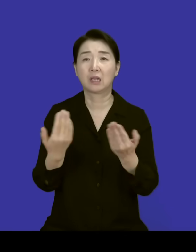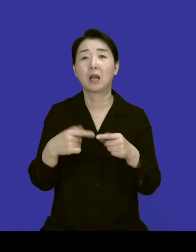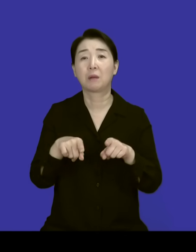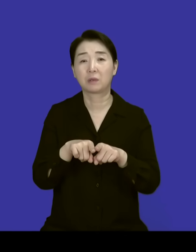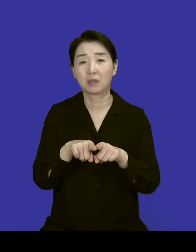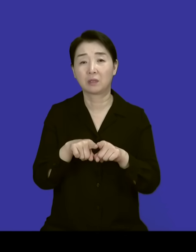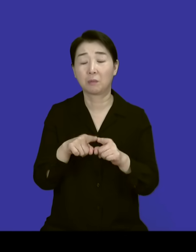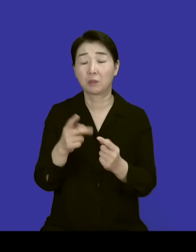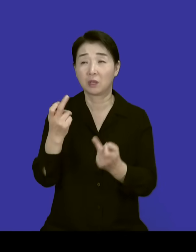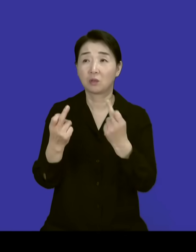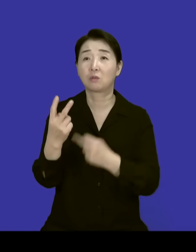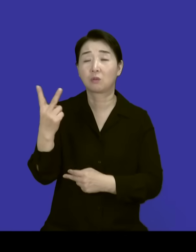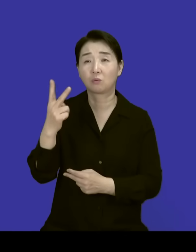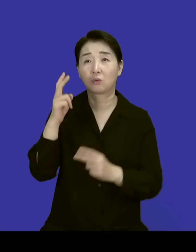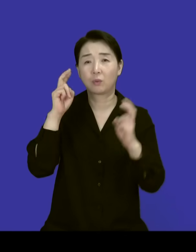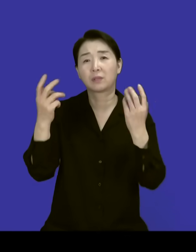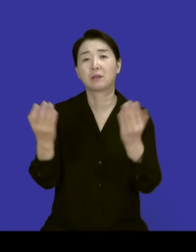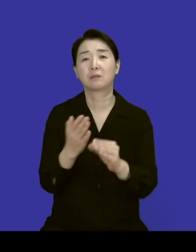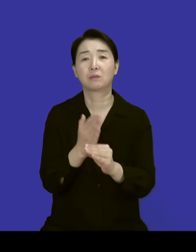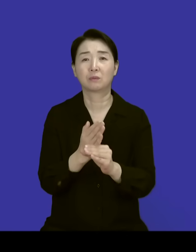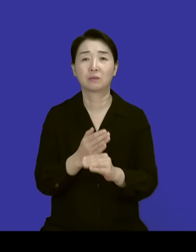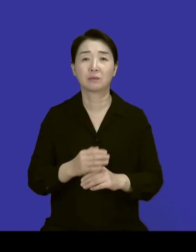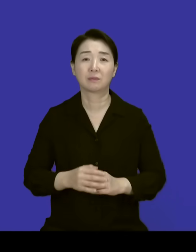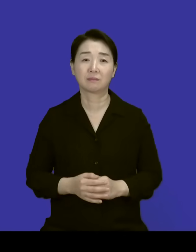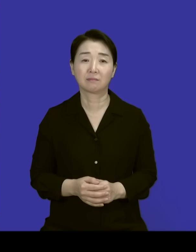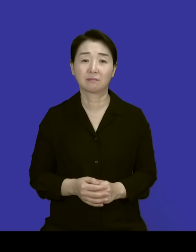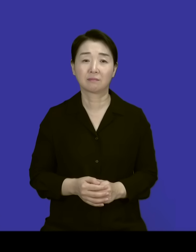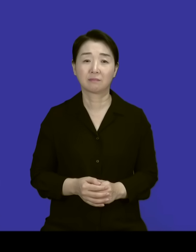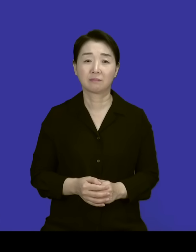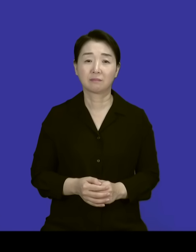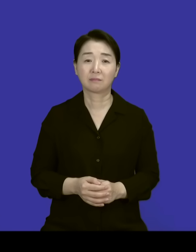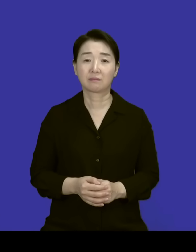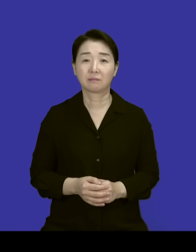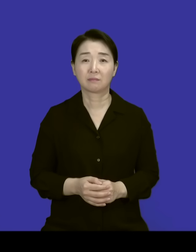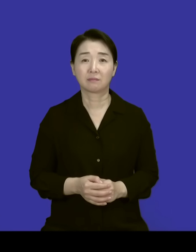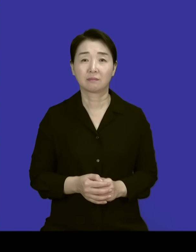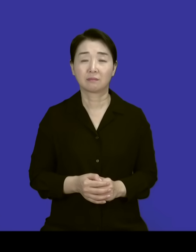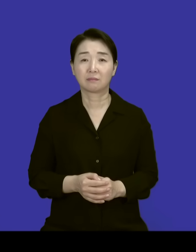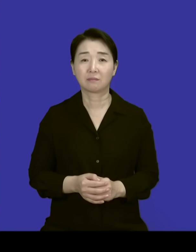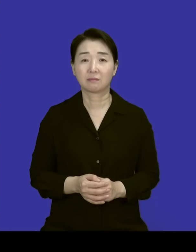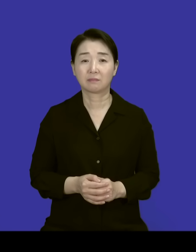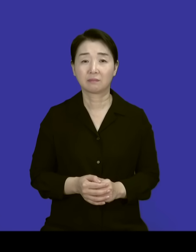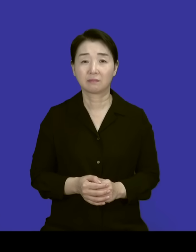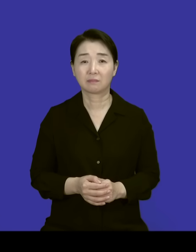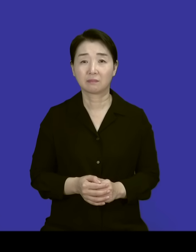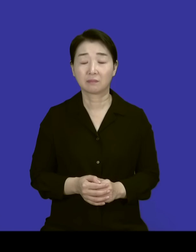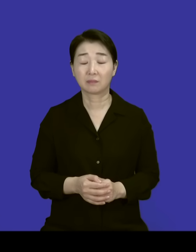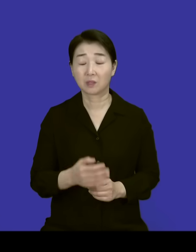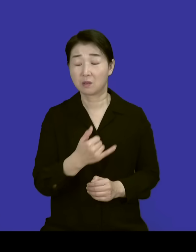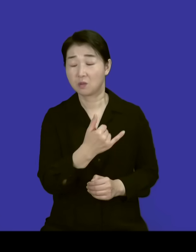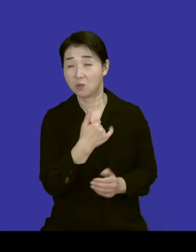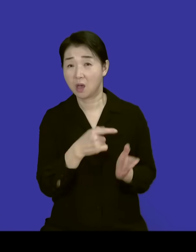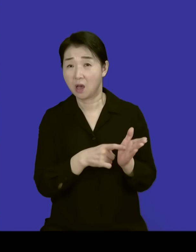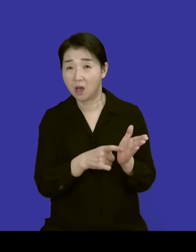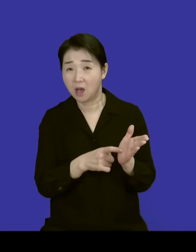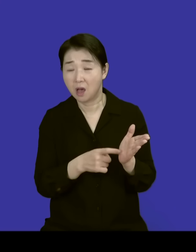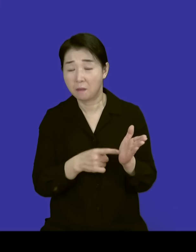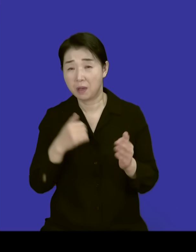그러니까 형제 둘이 회사에서 일하고 있었어요 그때. 아, 근데 그 얘기를 듣고 바로 이제 갔는데